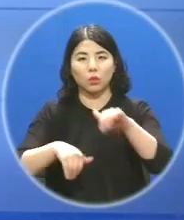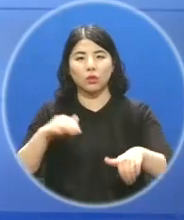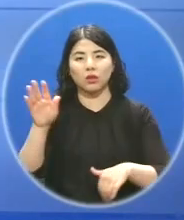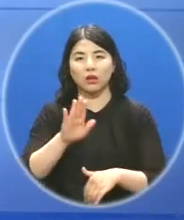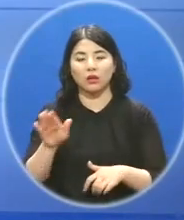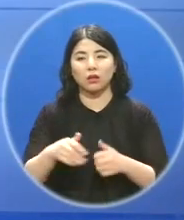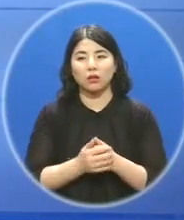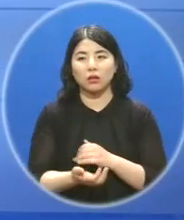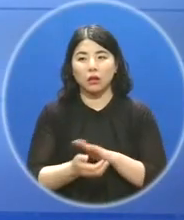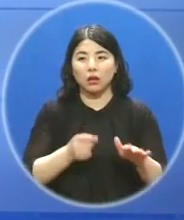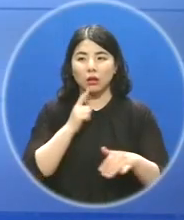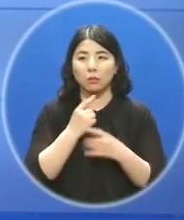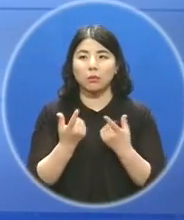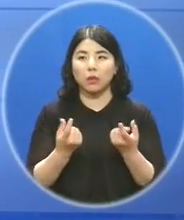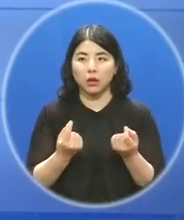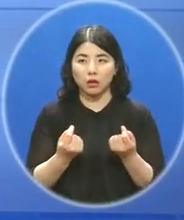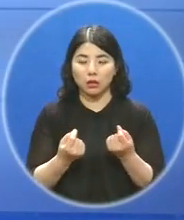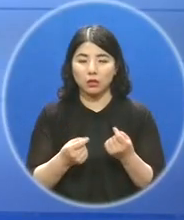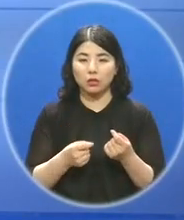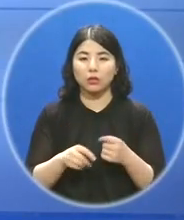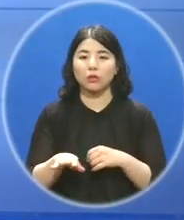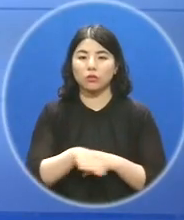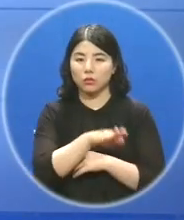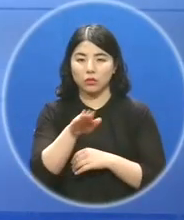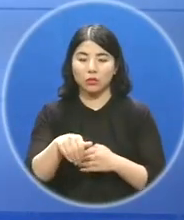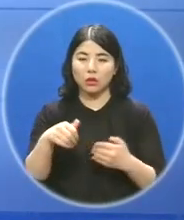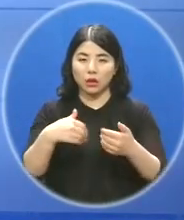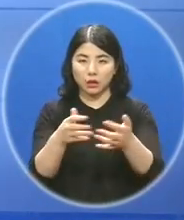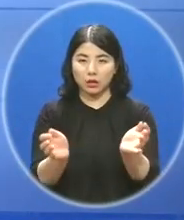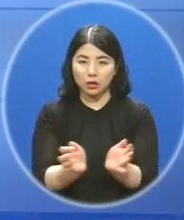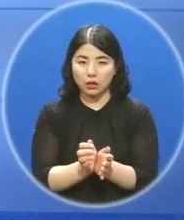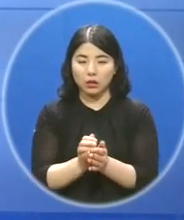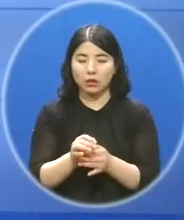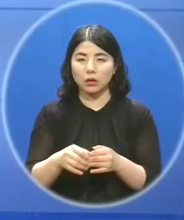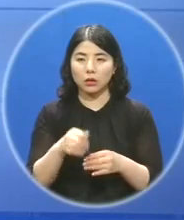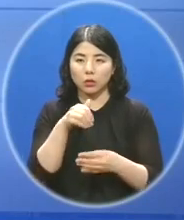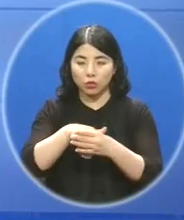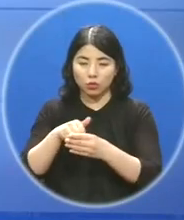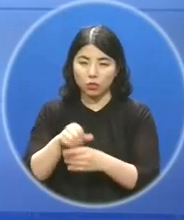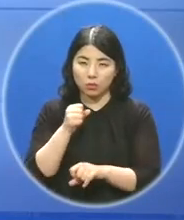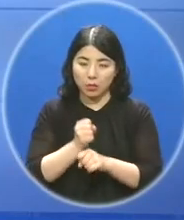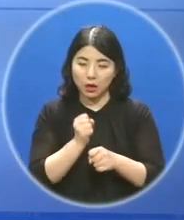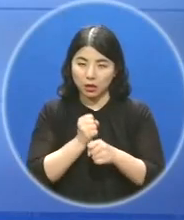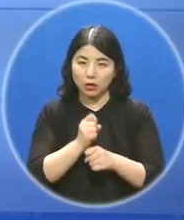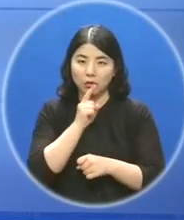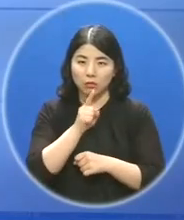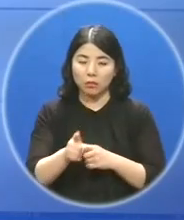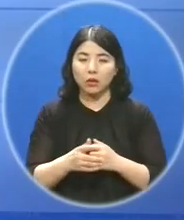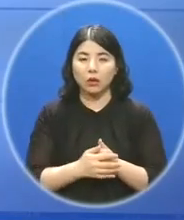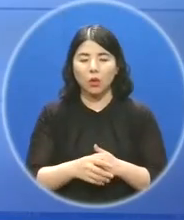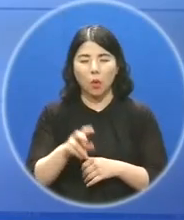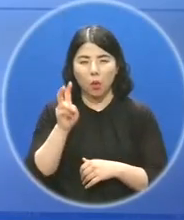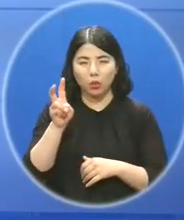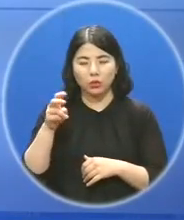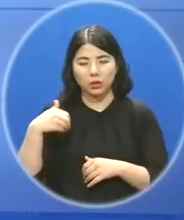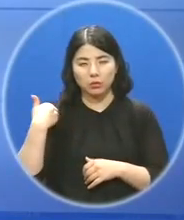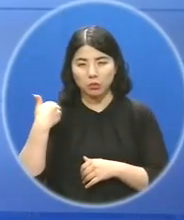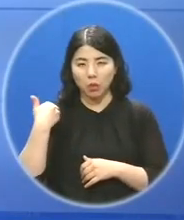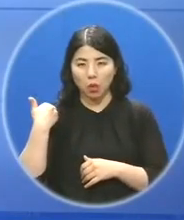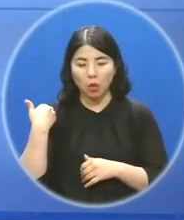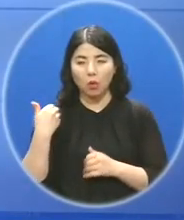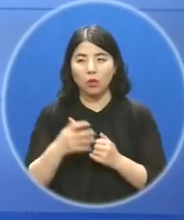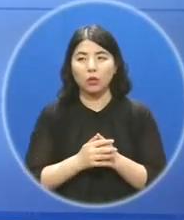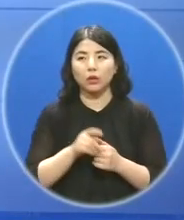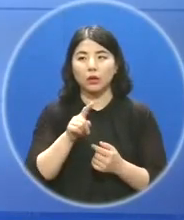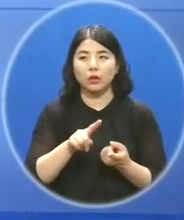그러나 이제 아까 말씀드린 것처럼 오늘 우리가 당에서 선거관리규약이나 이런 것들을 만들었다고 하는 것들은 혹시나 모를 불탈법